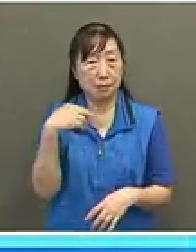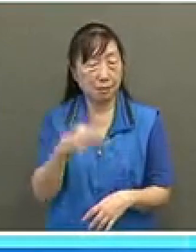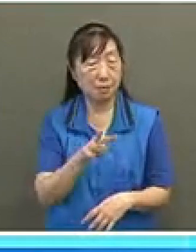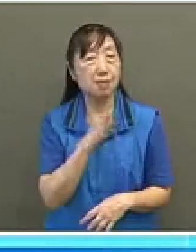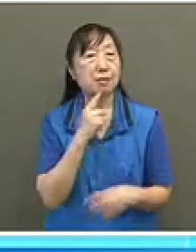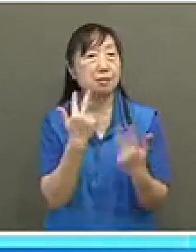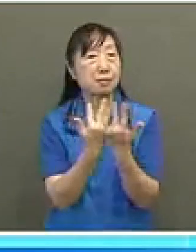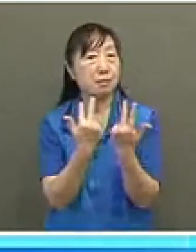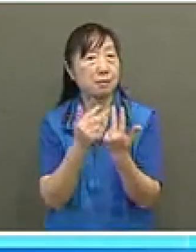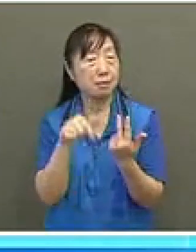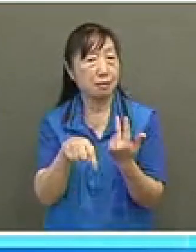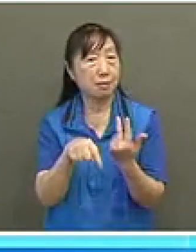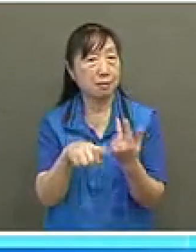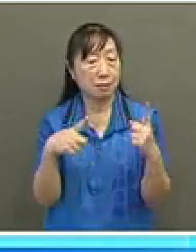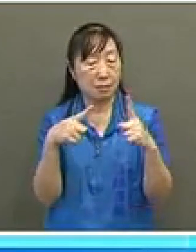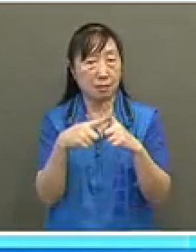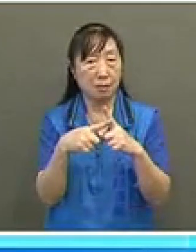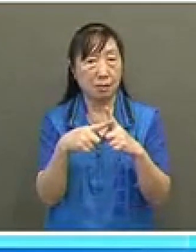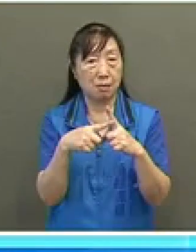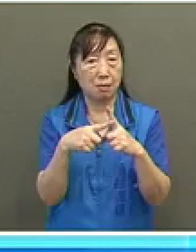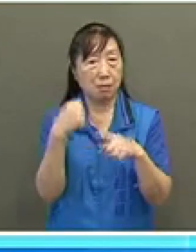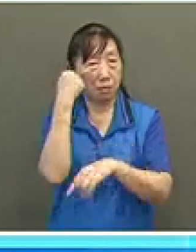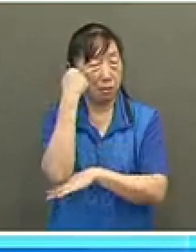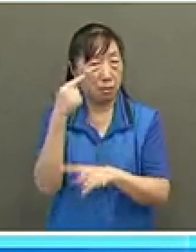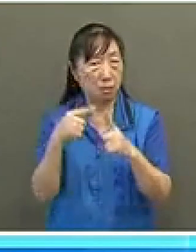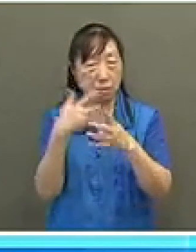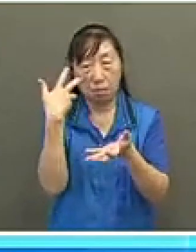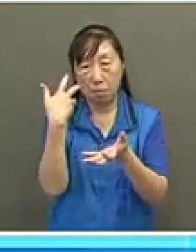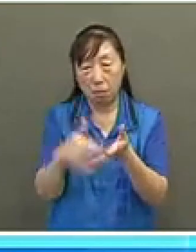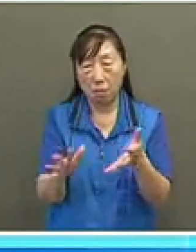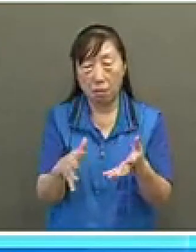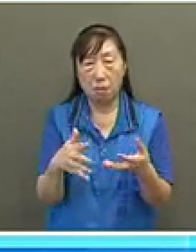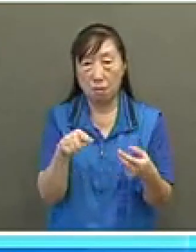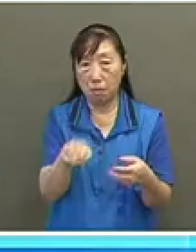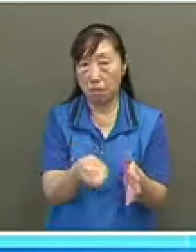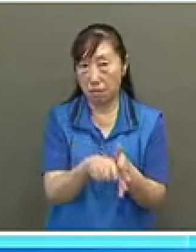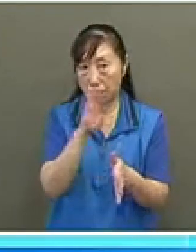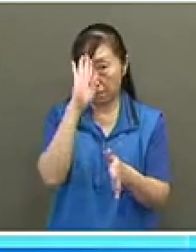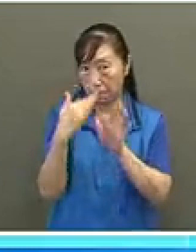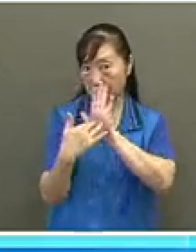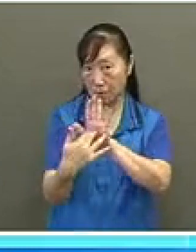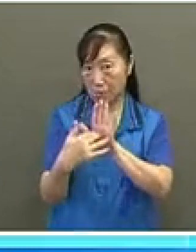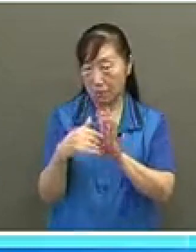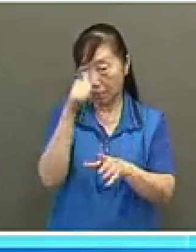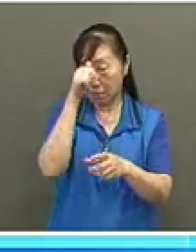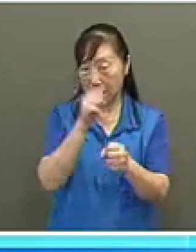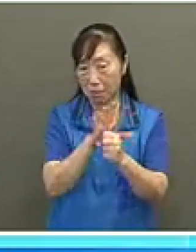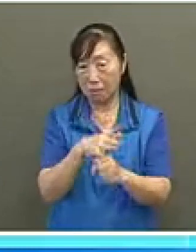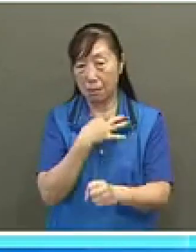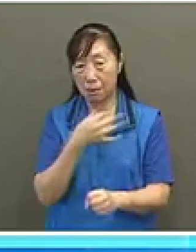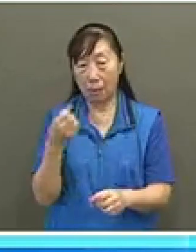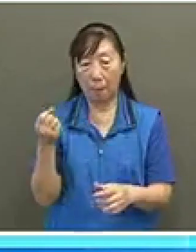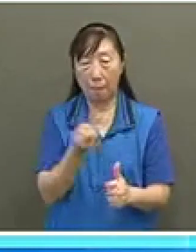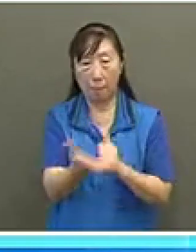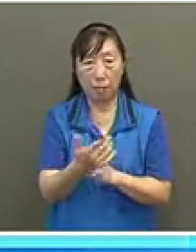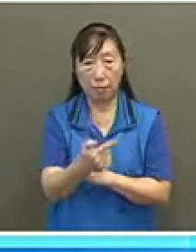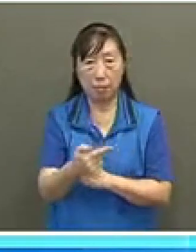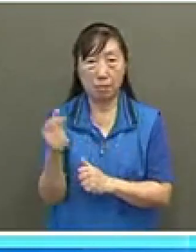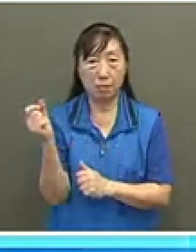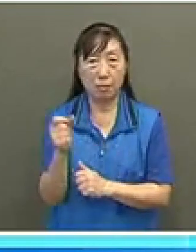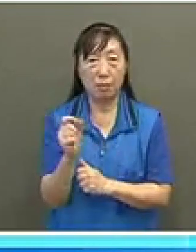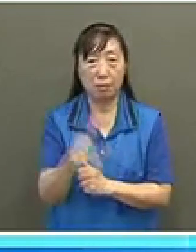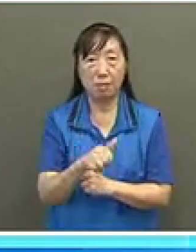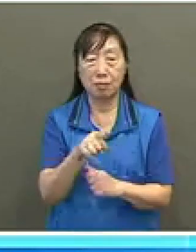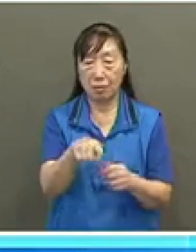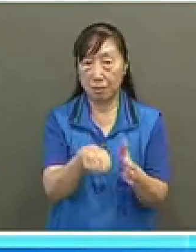市是人口稠密的地方，在防疫这么快速的 Delta 病毒，我们不但要采